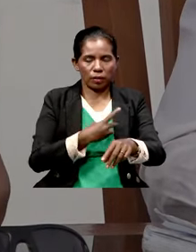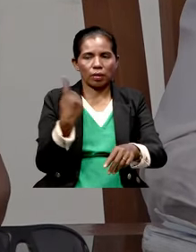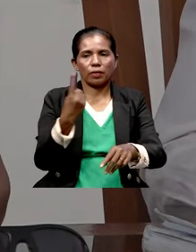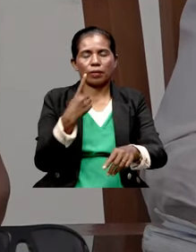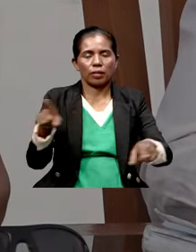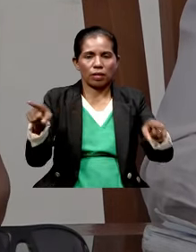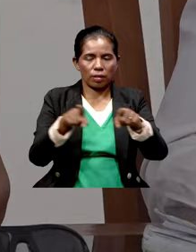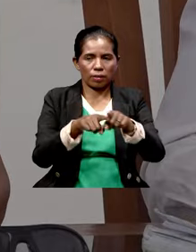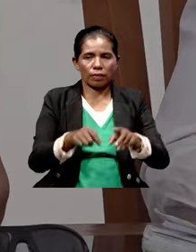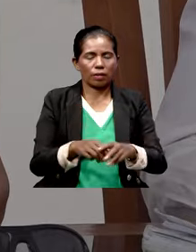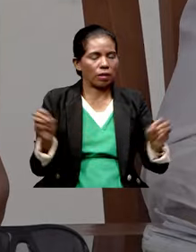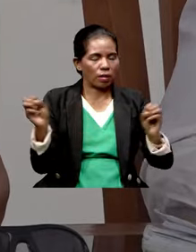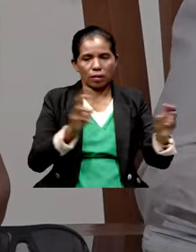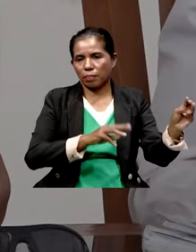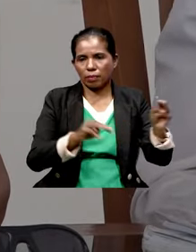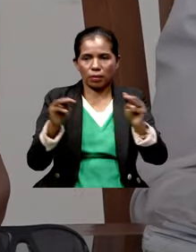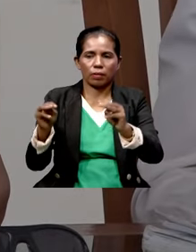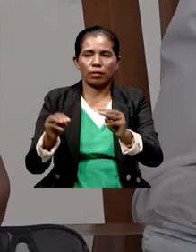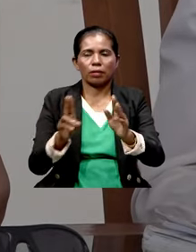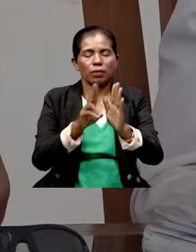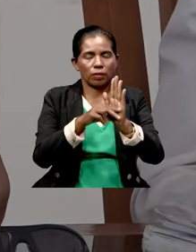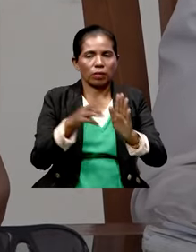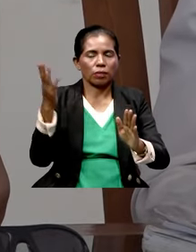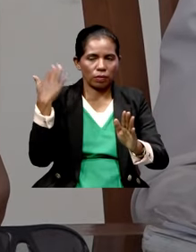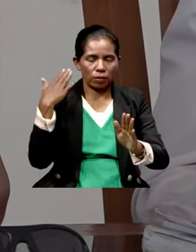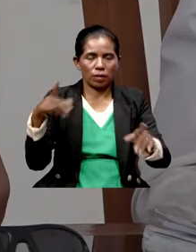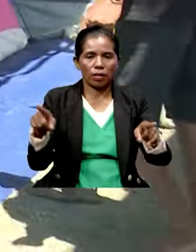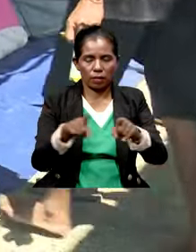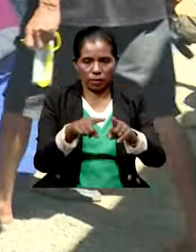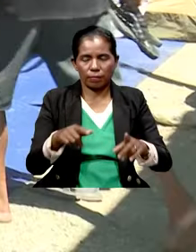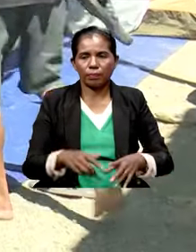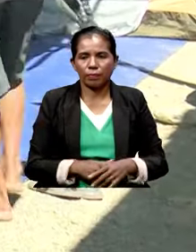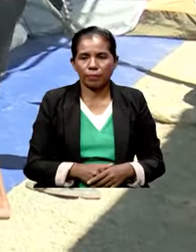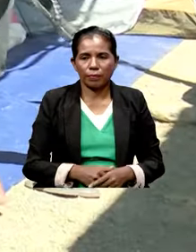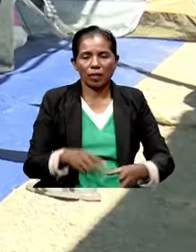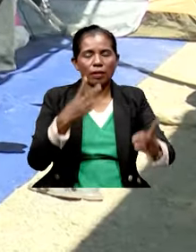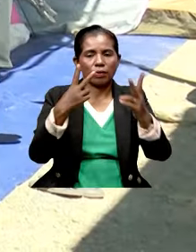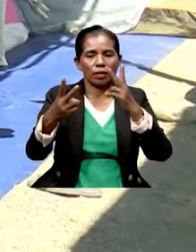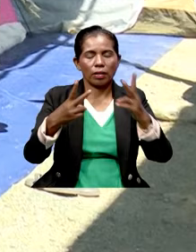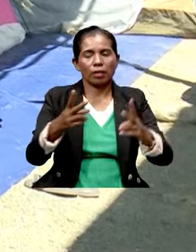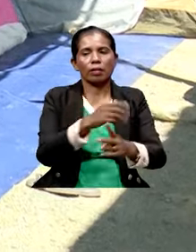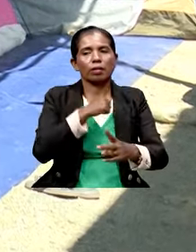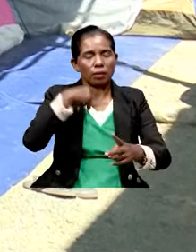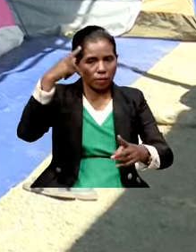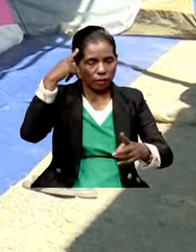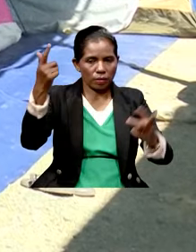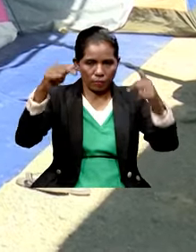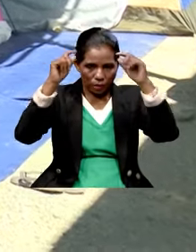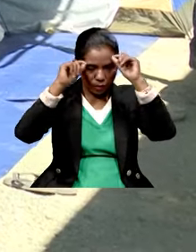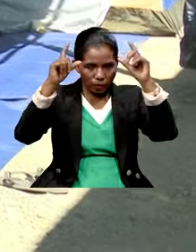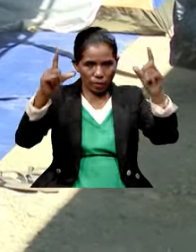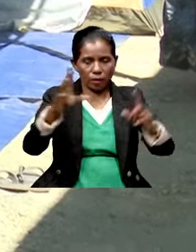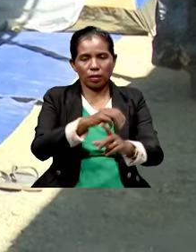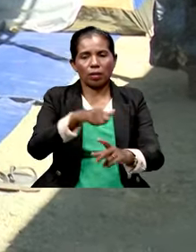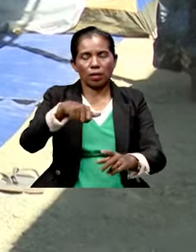anesa lai mudansa ho horari normal ho presu normal ne. Ia visita apostolica Papa Francisco mai Timor Leste a